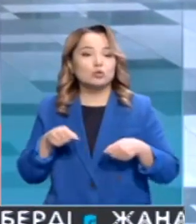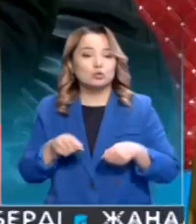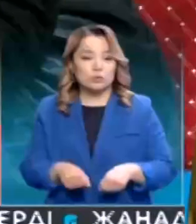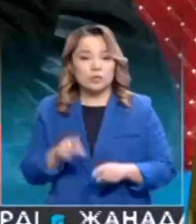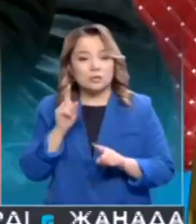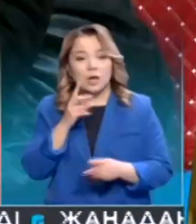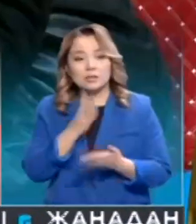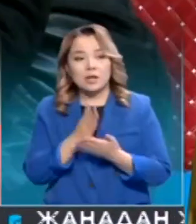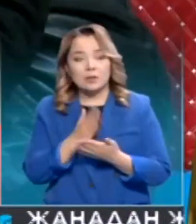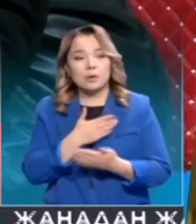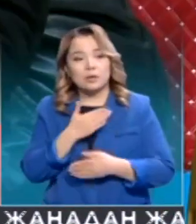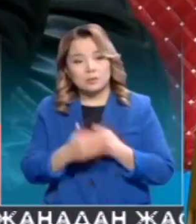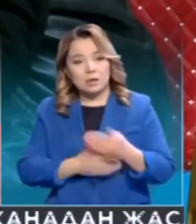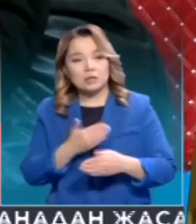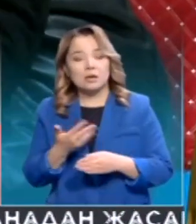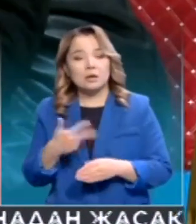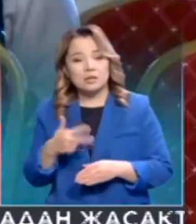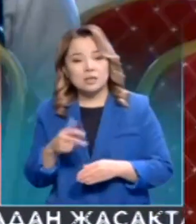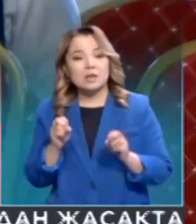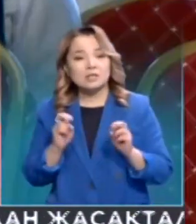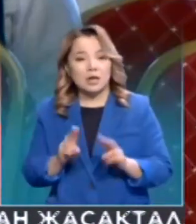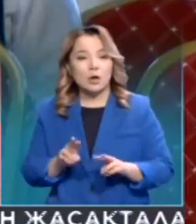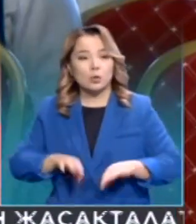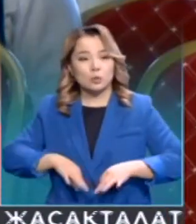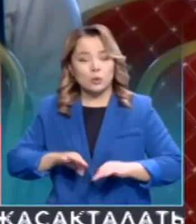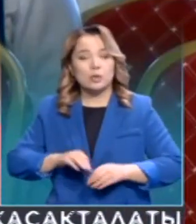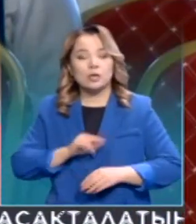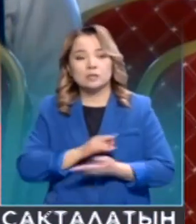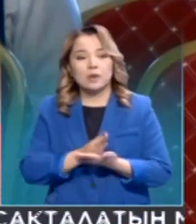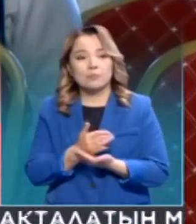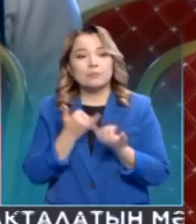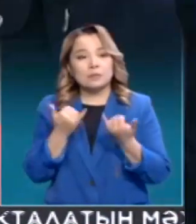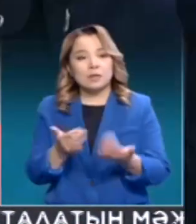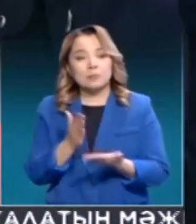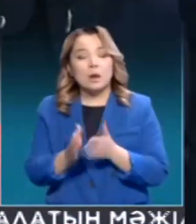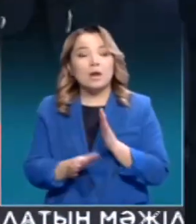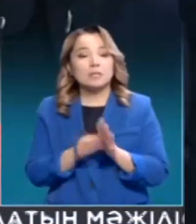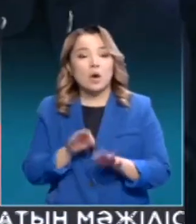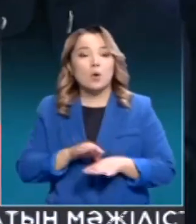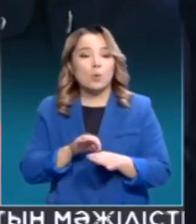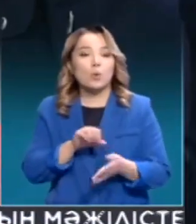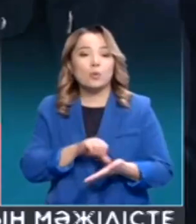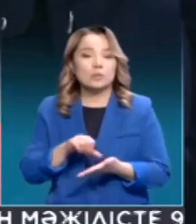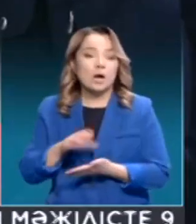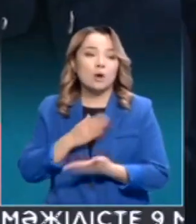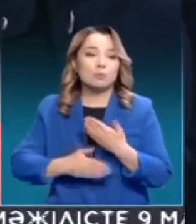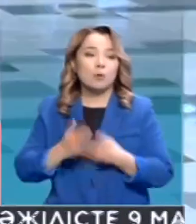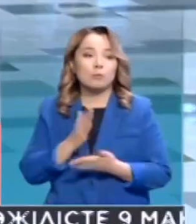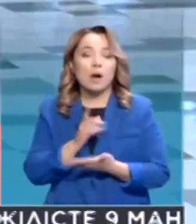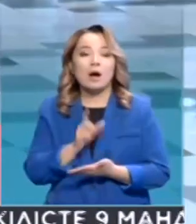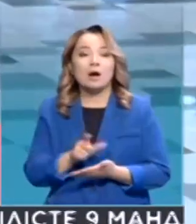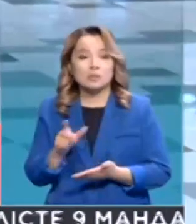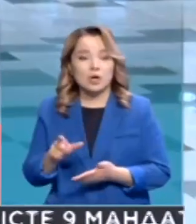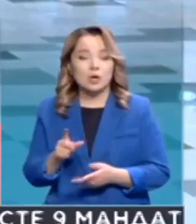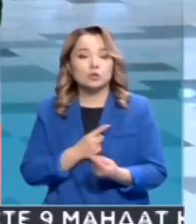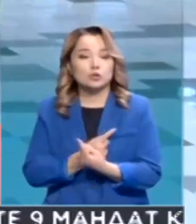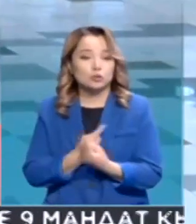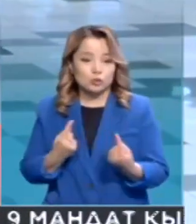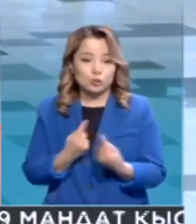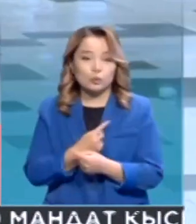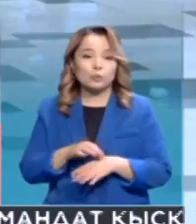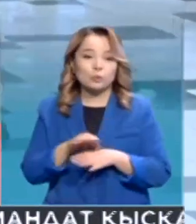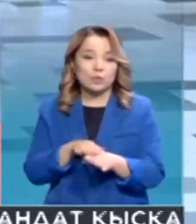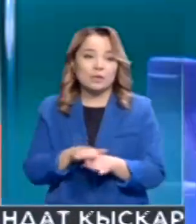қоларба көмегімен қозғалады. Бүгін оларға 40 арнайы көлік қызмет көрсетуде. Сонымен қатар сайлау учаскелерінде де мүгедектігі бар адамдардың жүріп тұруына жағдай